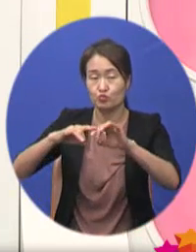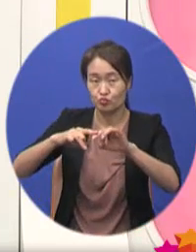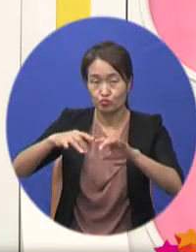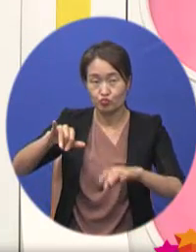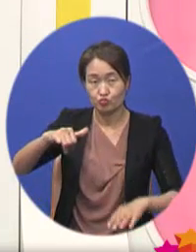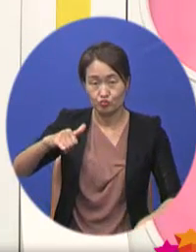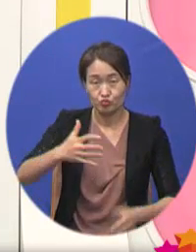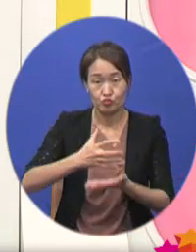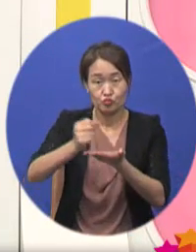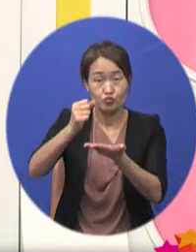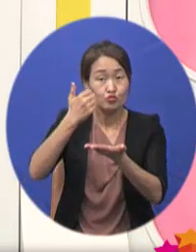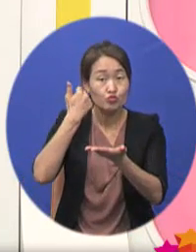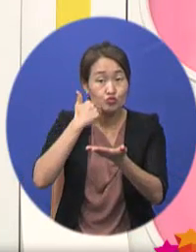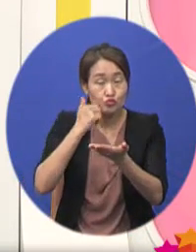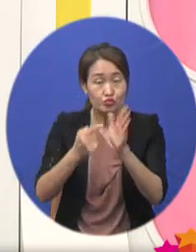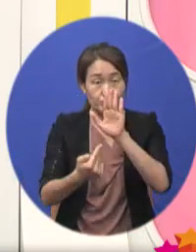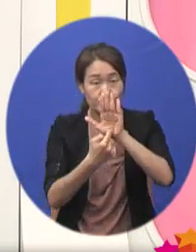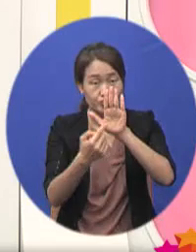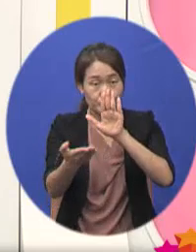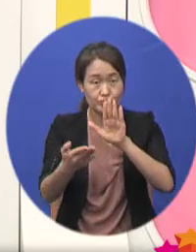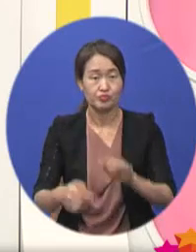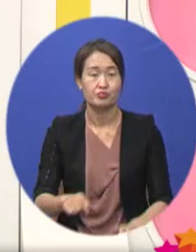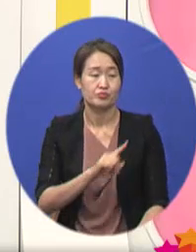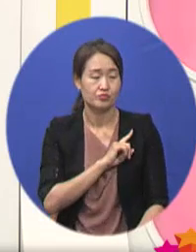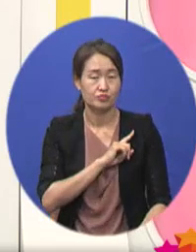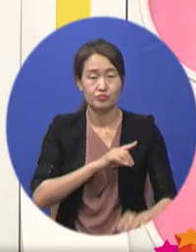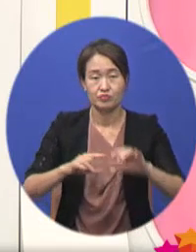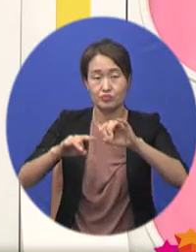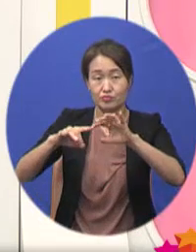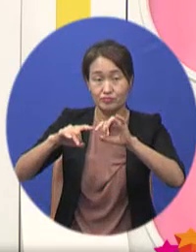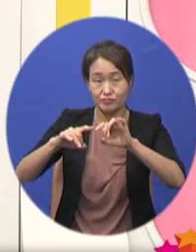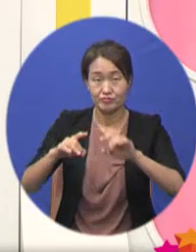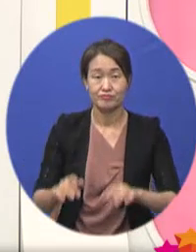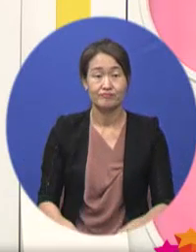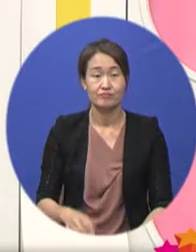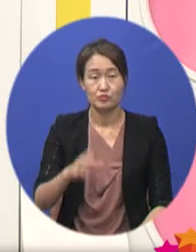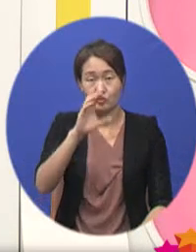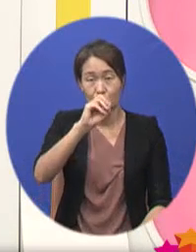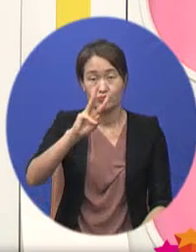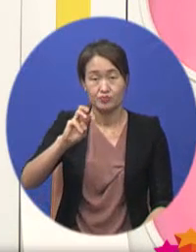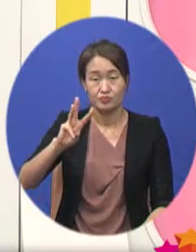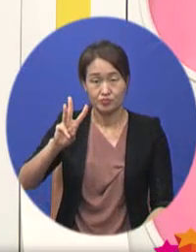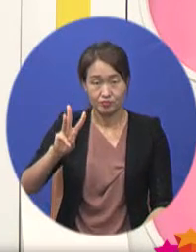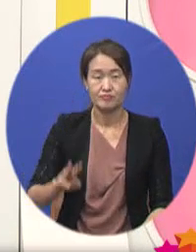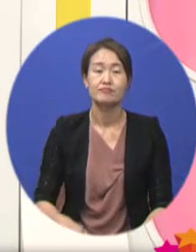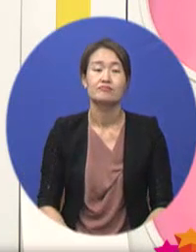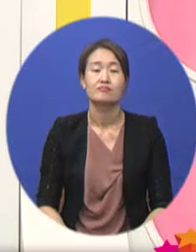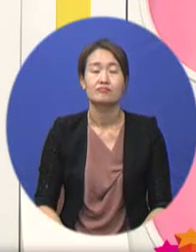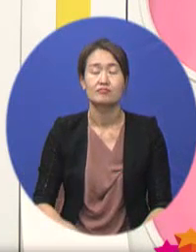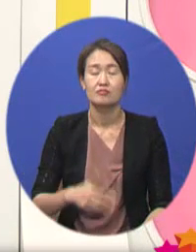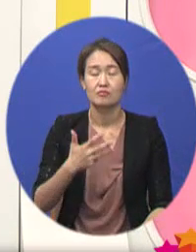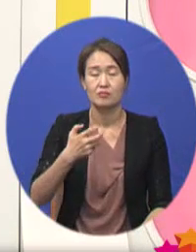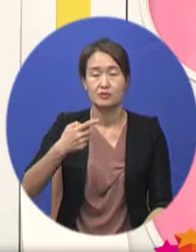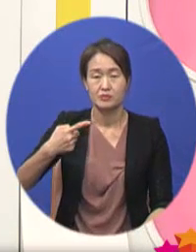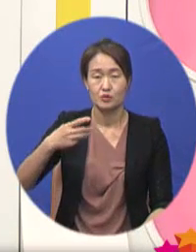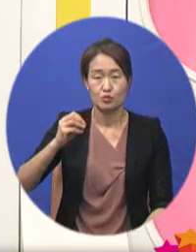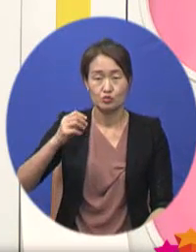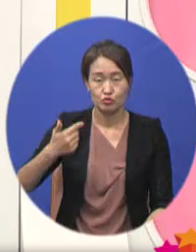주전자 네. 받으시는 분 네. 발표해 드릴게요. 먼저 전기 주전자 033으로 시작하고요.